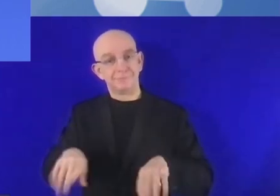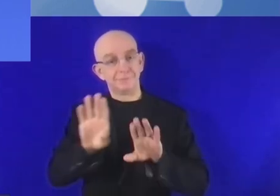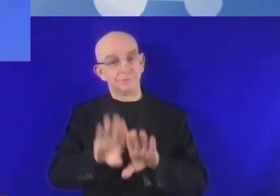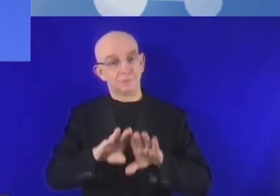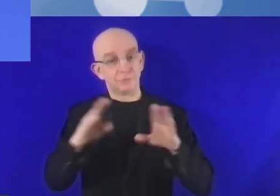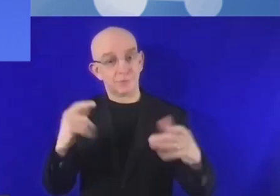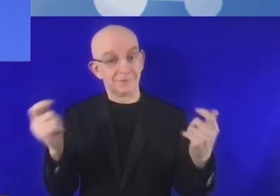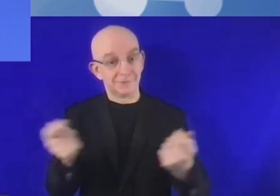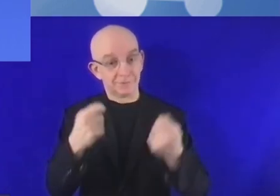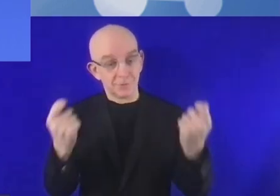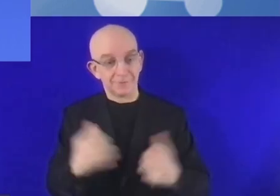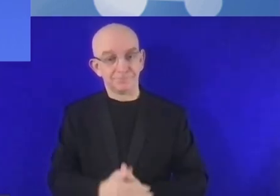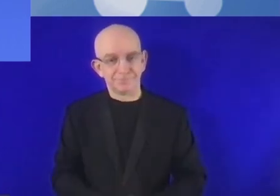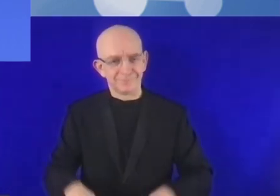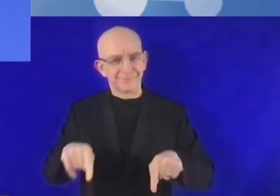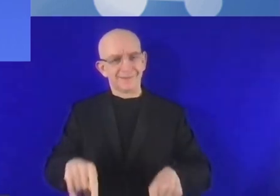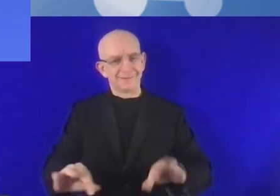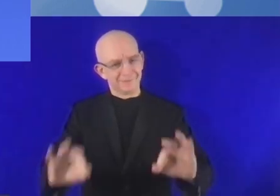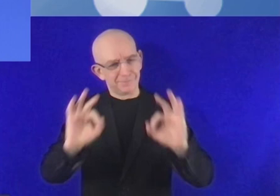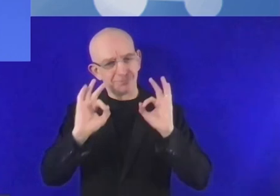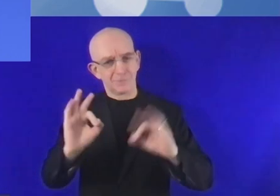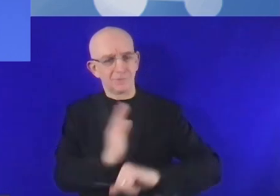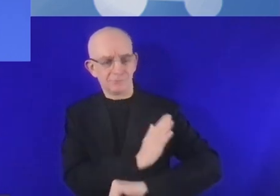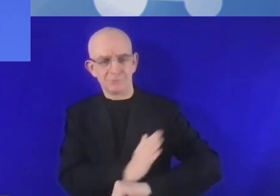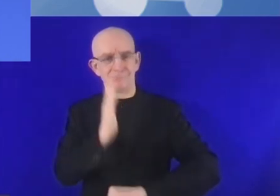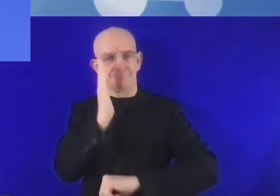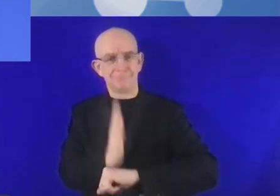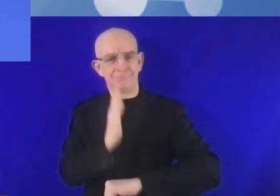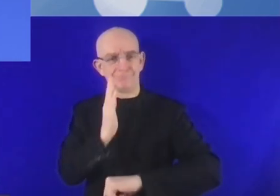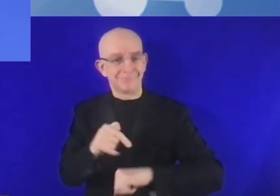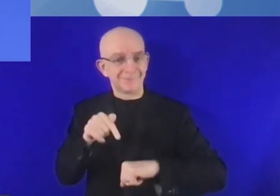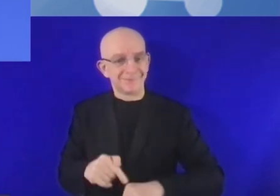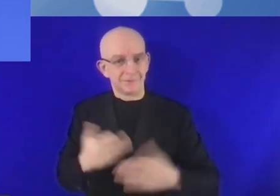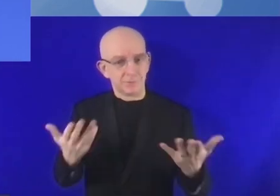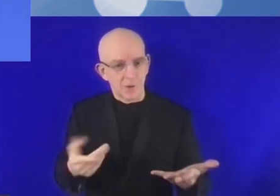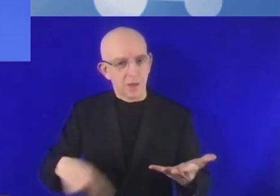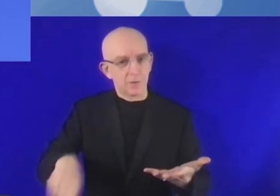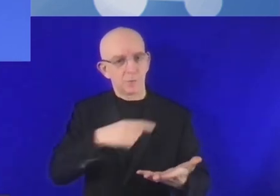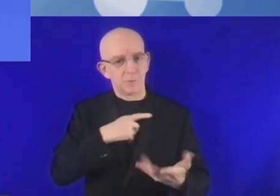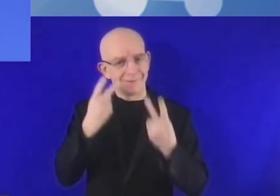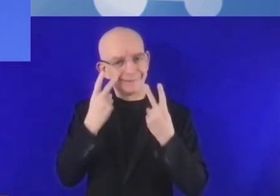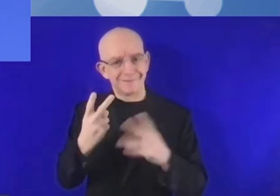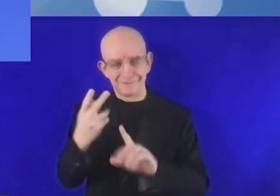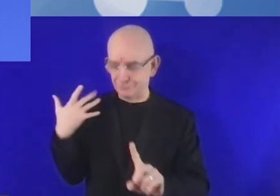Internet zjednoczony to motto tego szczytu cyfrowego ONZ.